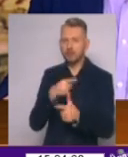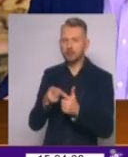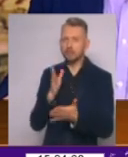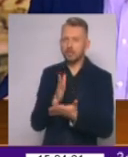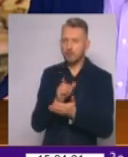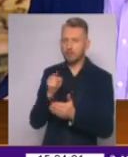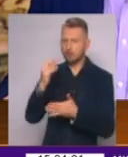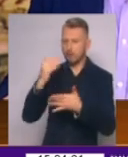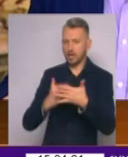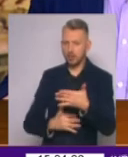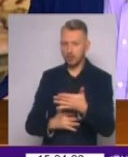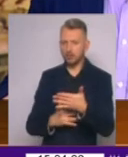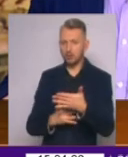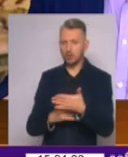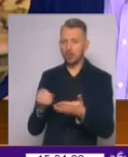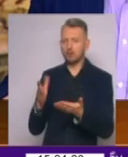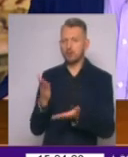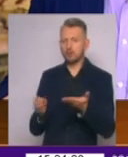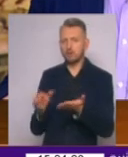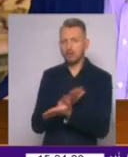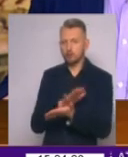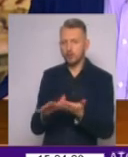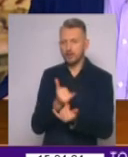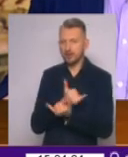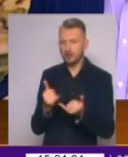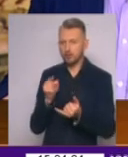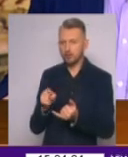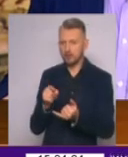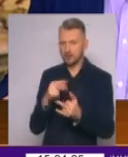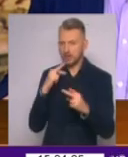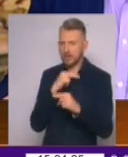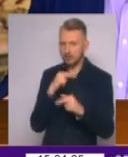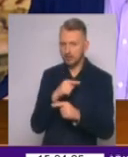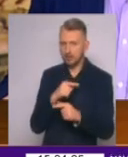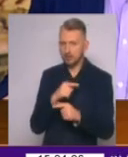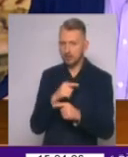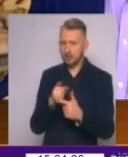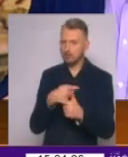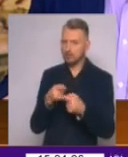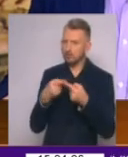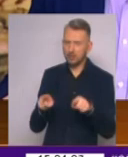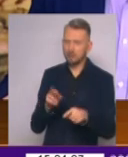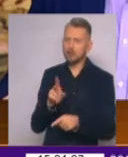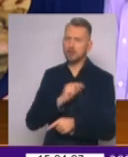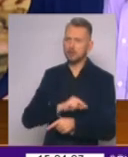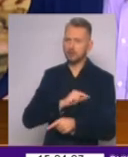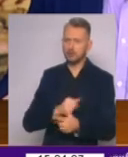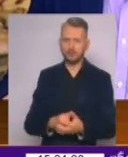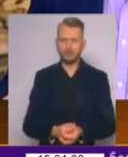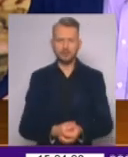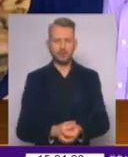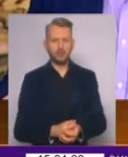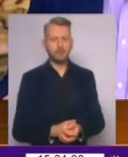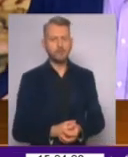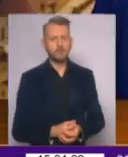цьому переліку, можливо, безкоштовно забезпечення цих всіх ресурсів. Чи не таким чином це працює? Розкажіть, як? Ну,